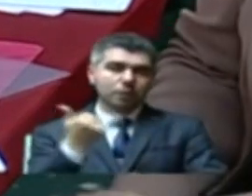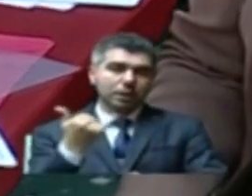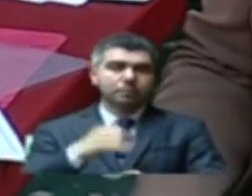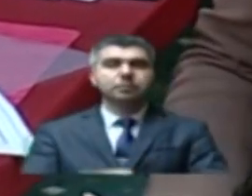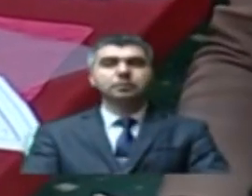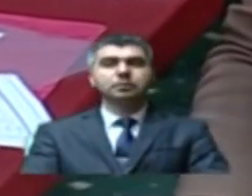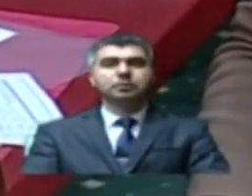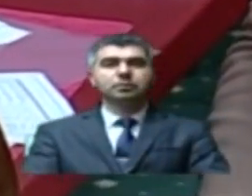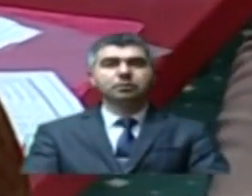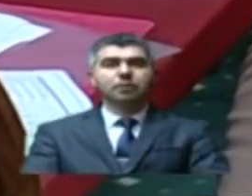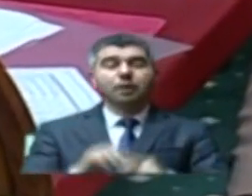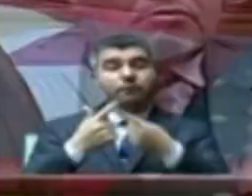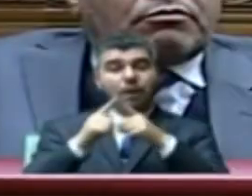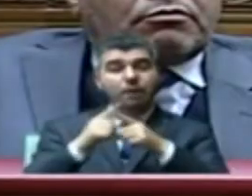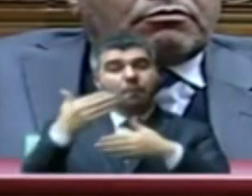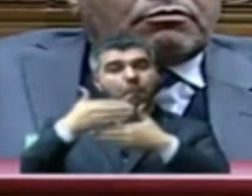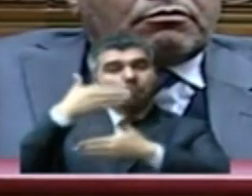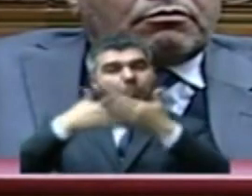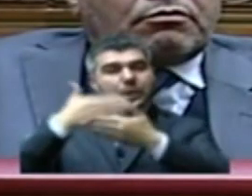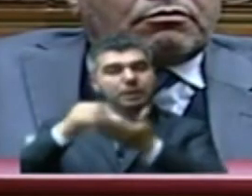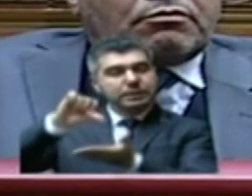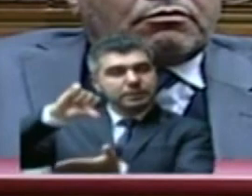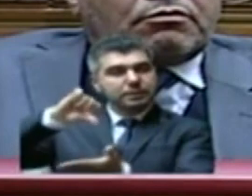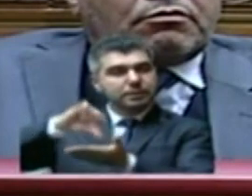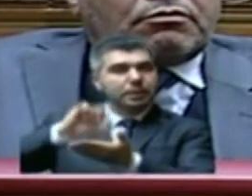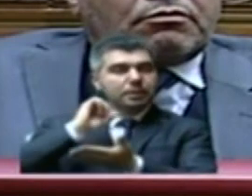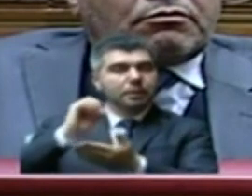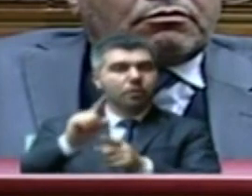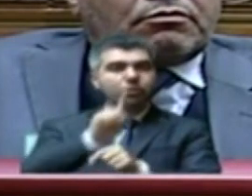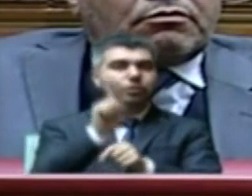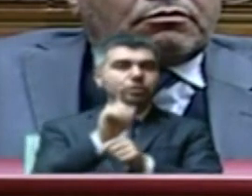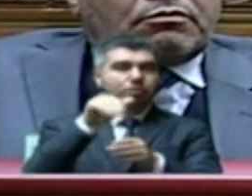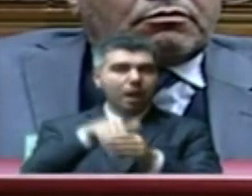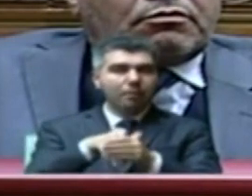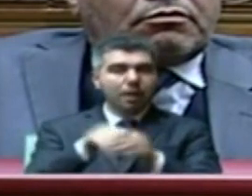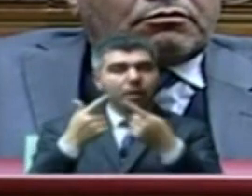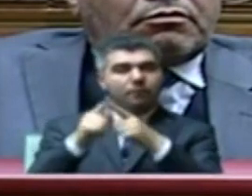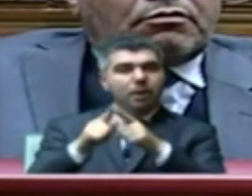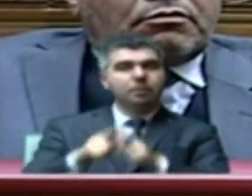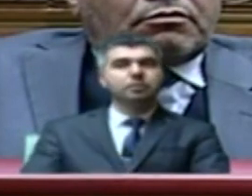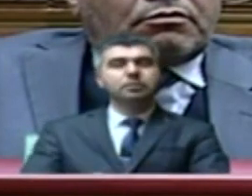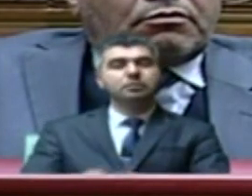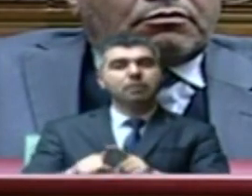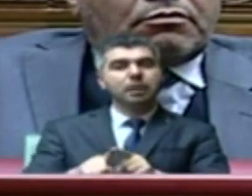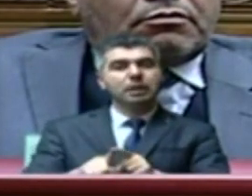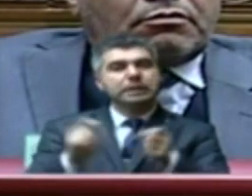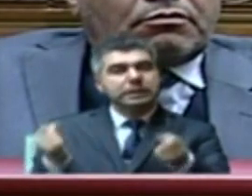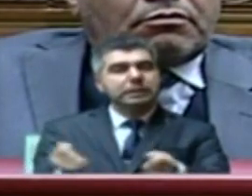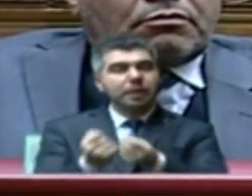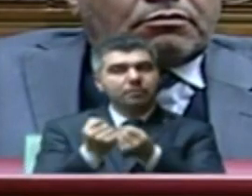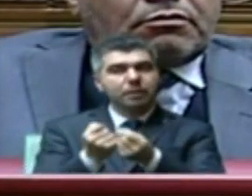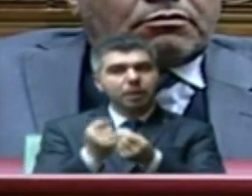وفي انتظار يعني بناء مؤسسة الرعاية الاجتماعية في إغرم اللي تمت في إطار التنمية البشرية اللي